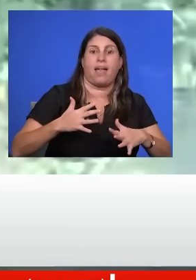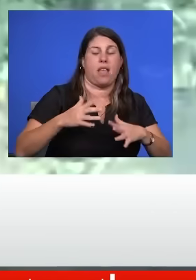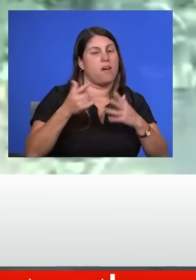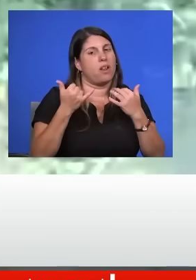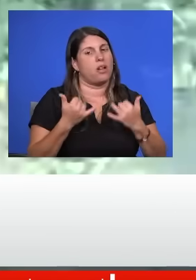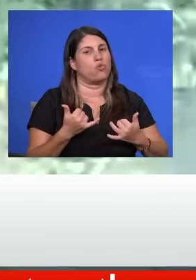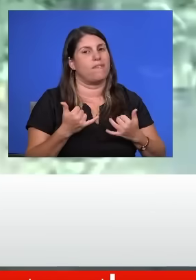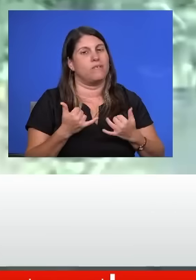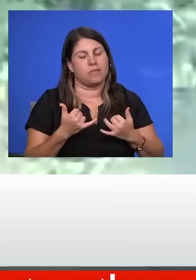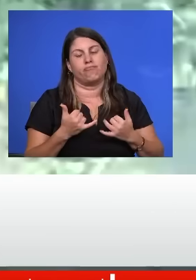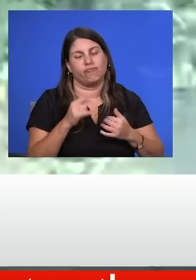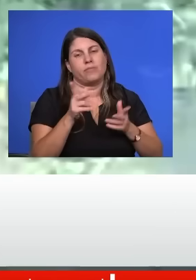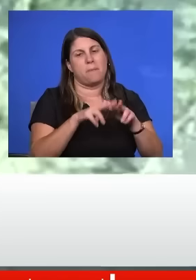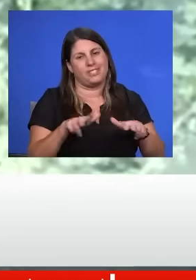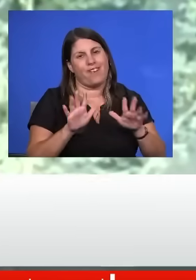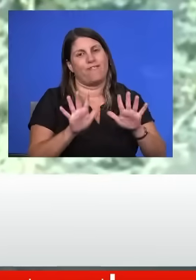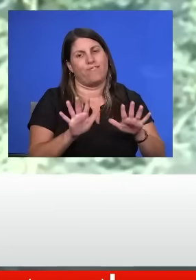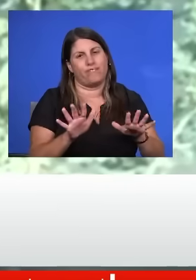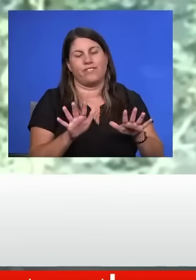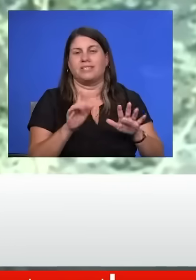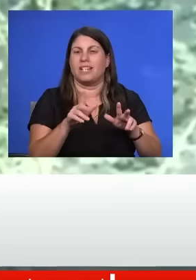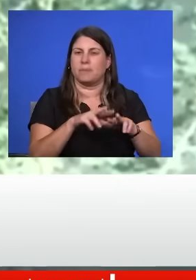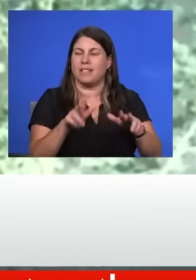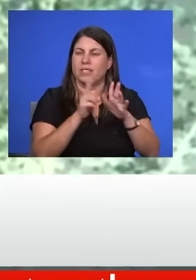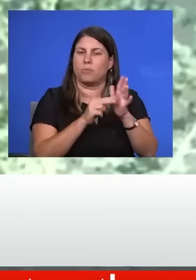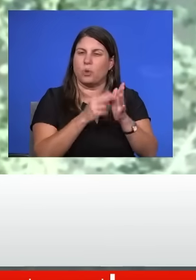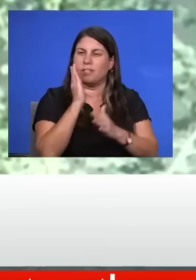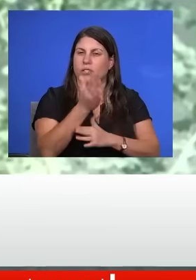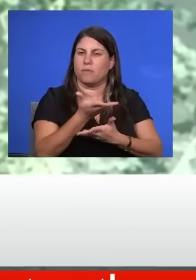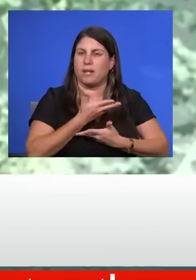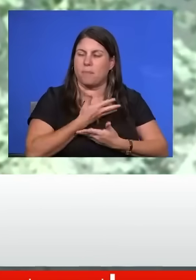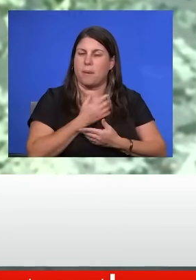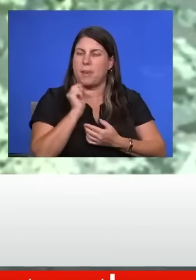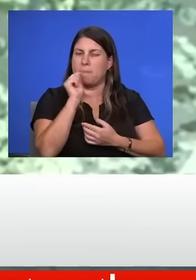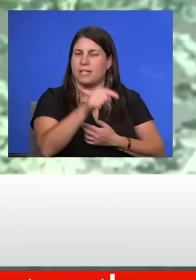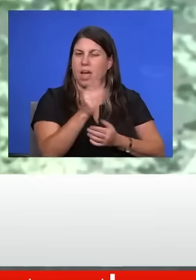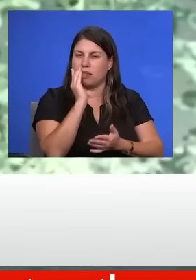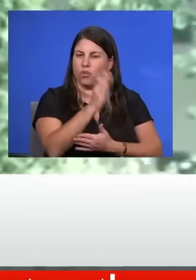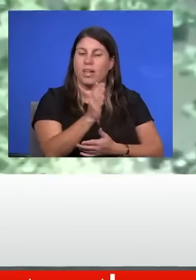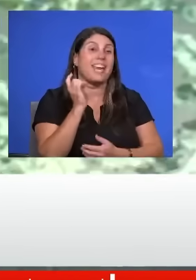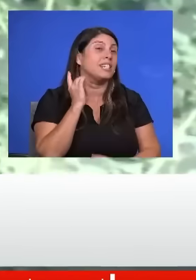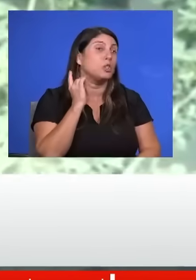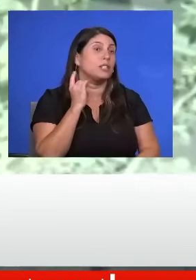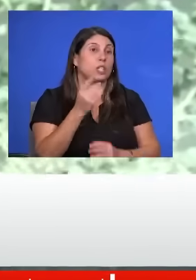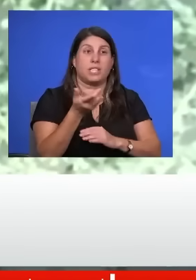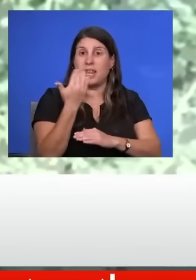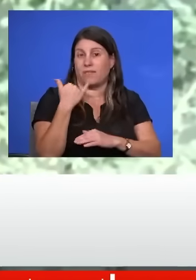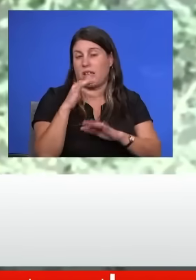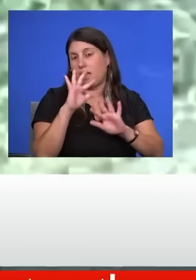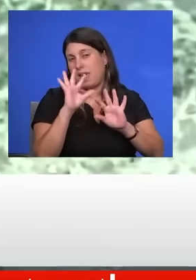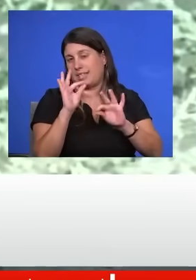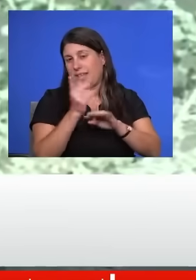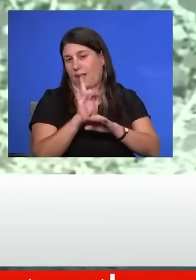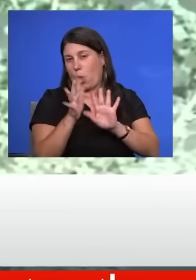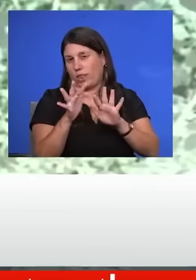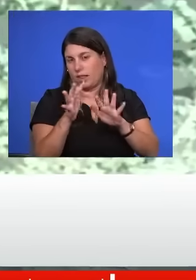תמונת המצב, אלו התמונות הישירות שאנחנו מקבלים מהפגיעה הישירה בראשון לציון לפני כ-10 דקות. לירן, אתה שומע